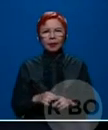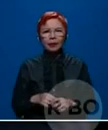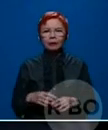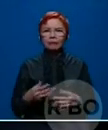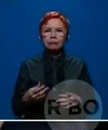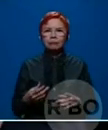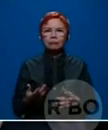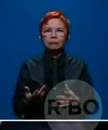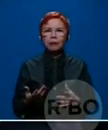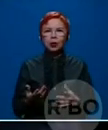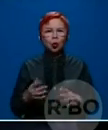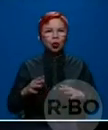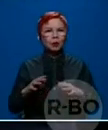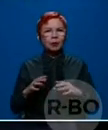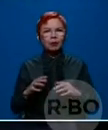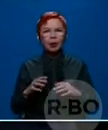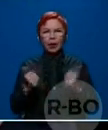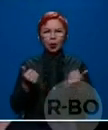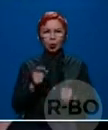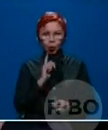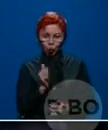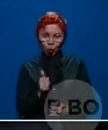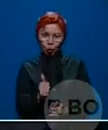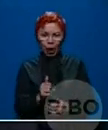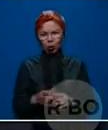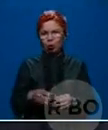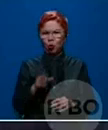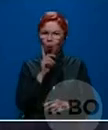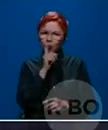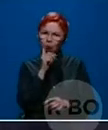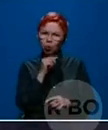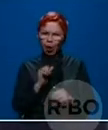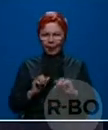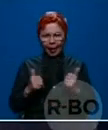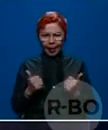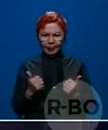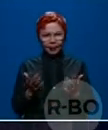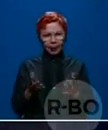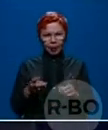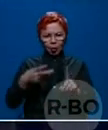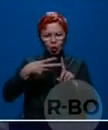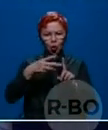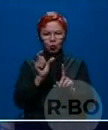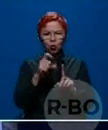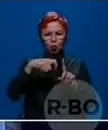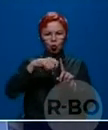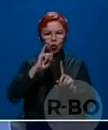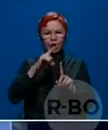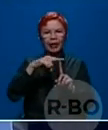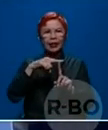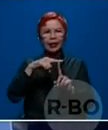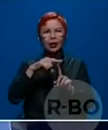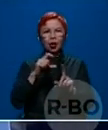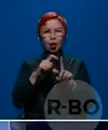apa kemenangan itu semuh atau artinya enggak bermakna kalau jadi seorang pemimpin Saya kira mesti